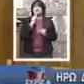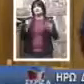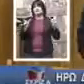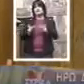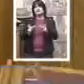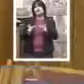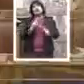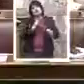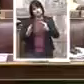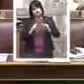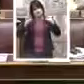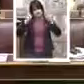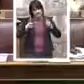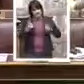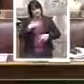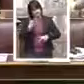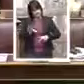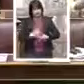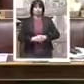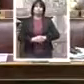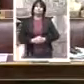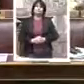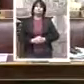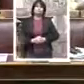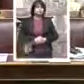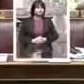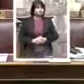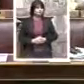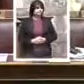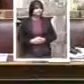δημοκρατία. Σας ευχαριστώ. Ευχαριστούμε την κυρία Διώτη.